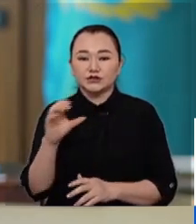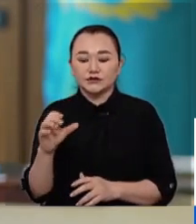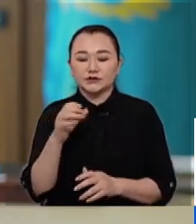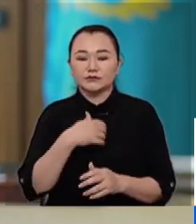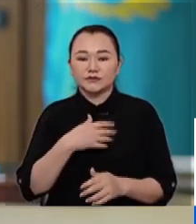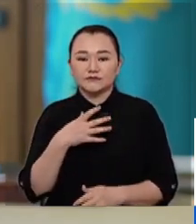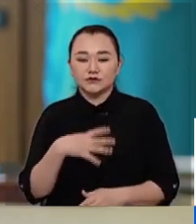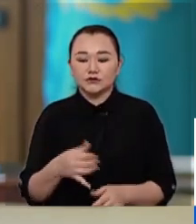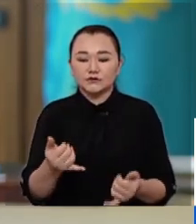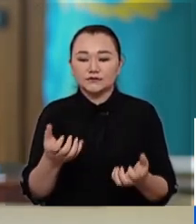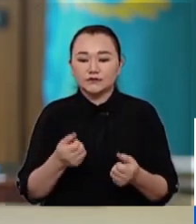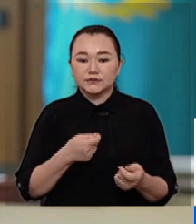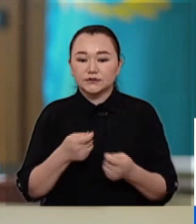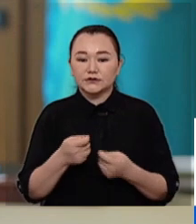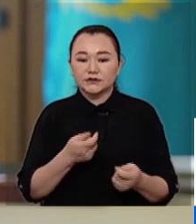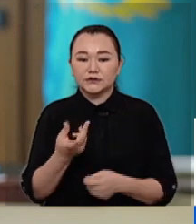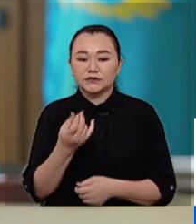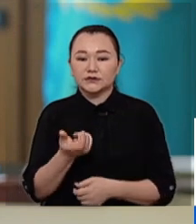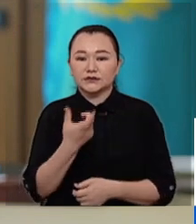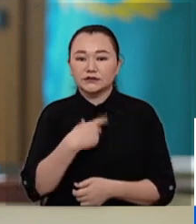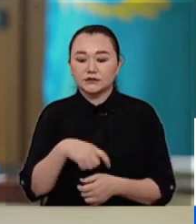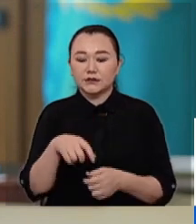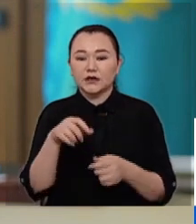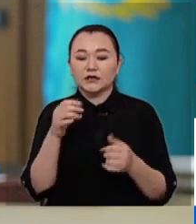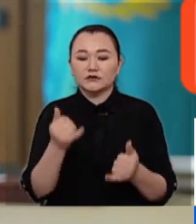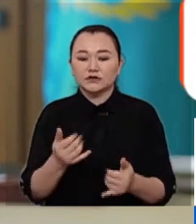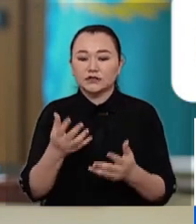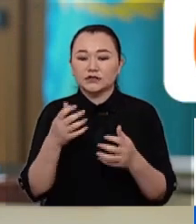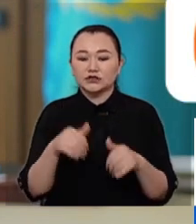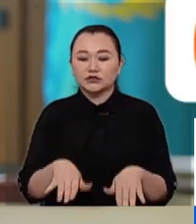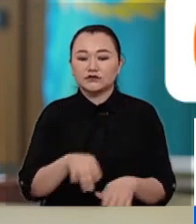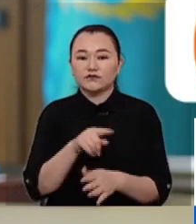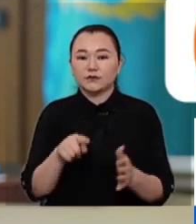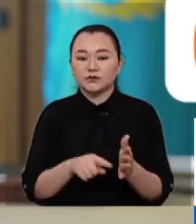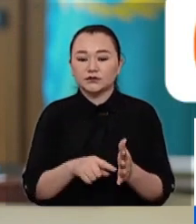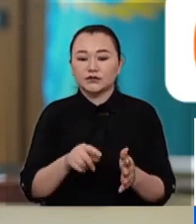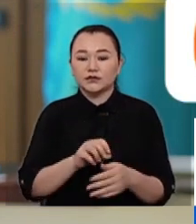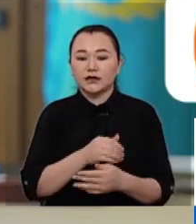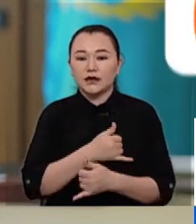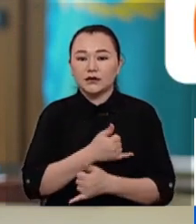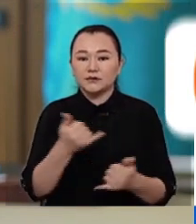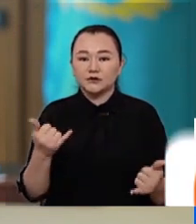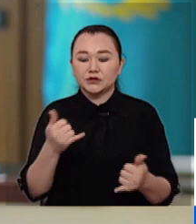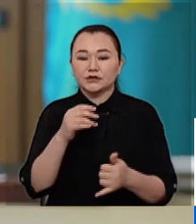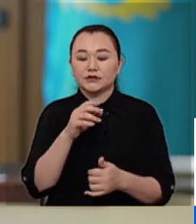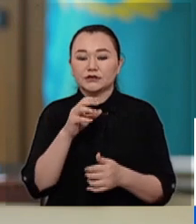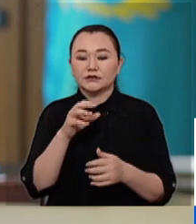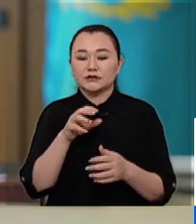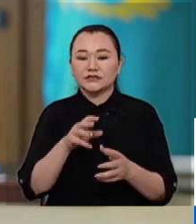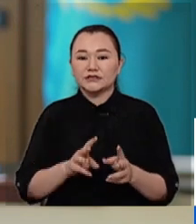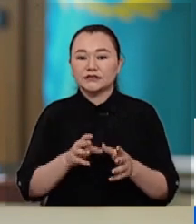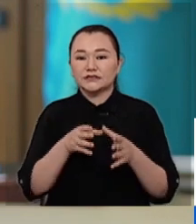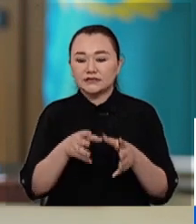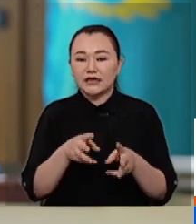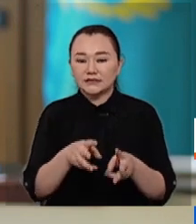вынуждены сегодня взять управление станцией на себя. Практически сегодня решены вопросы обеспечения станции мазутом,